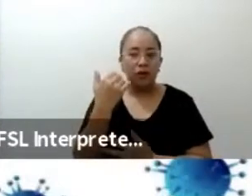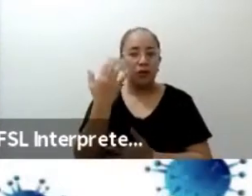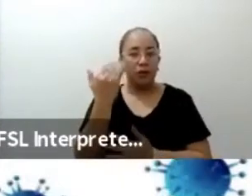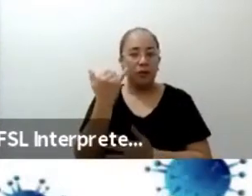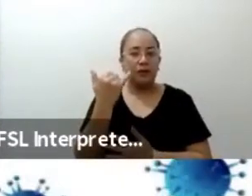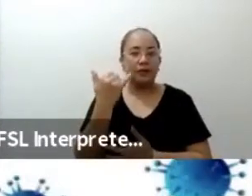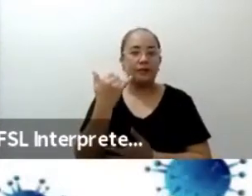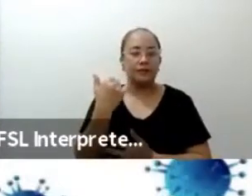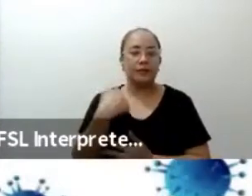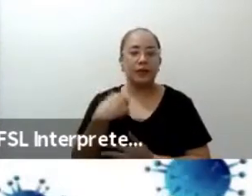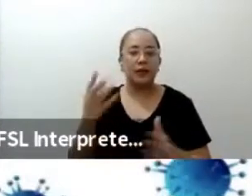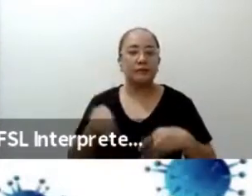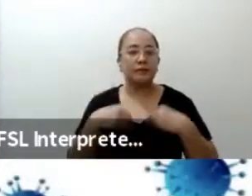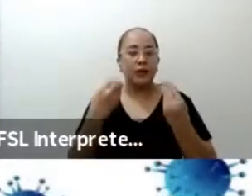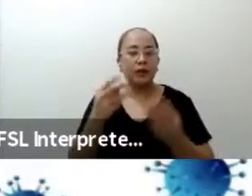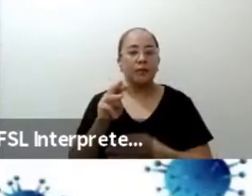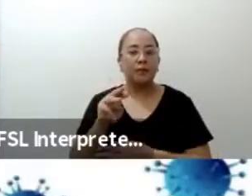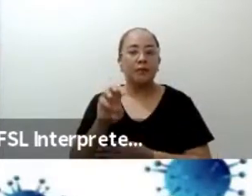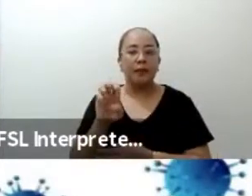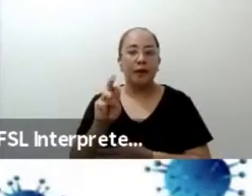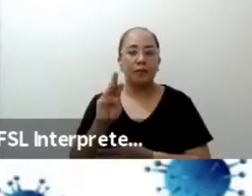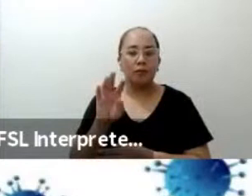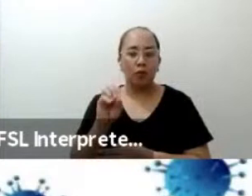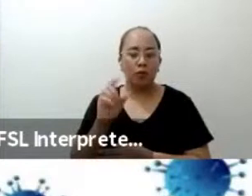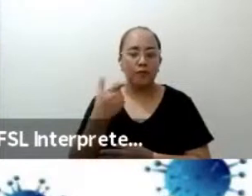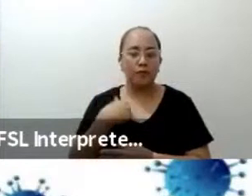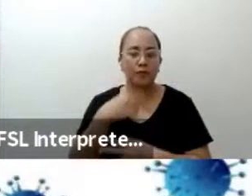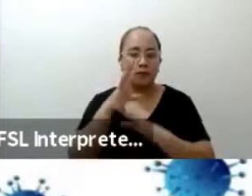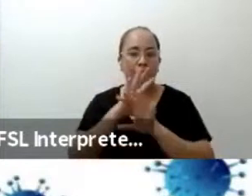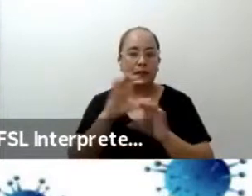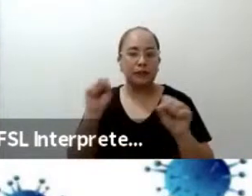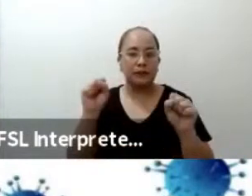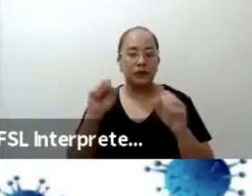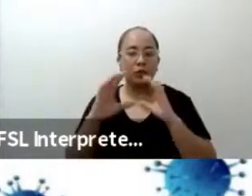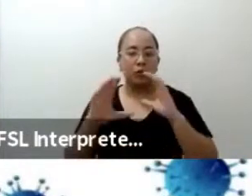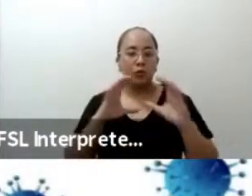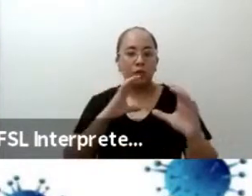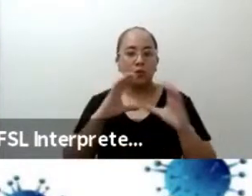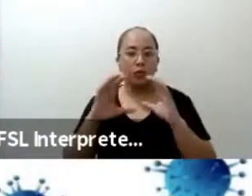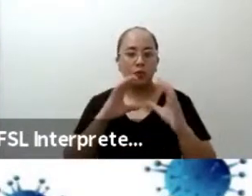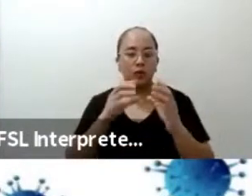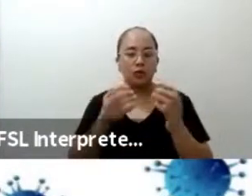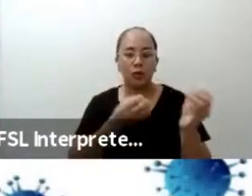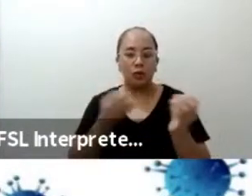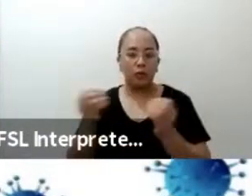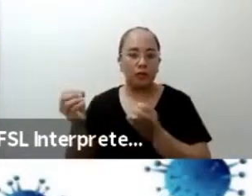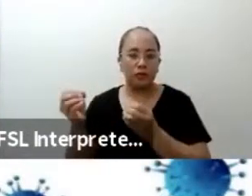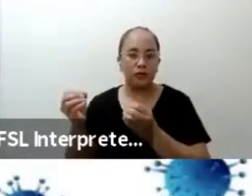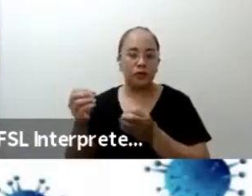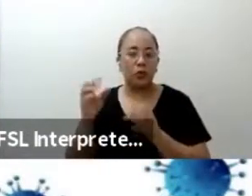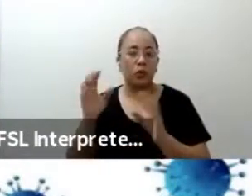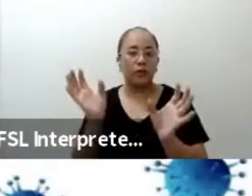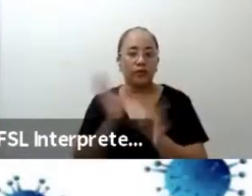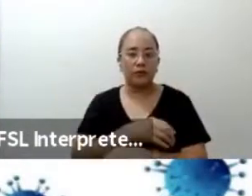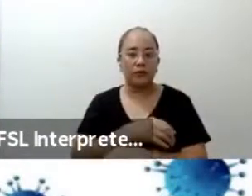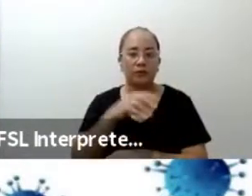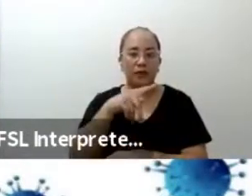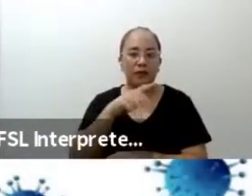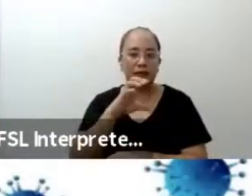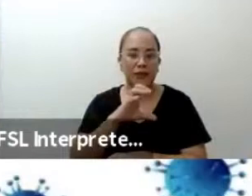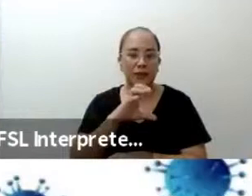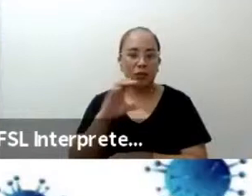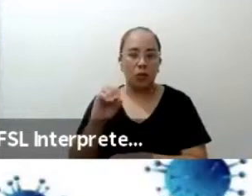bakit nagbigay ng memo sa Presidential Communications Operations Office na